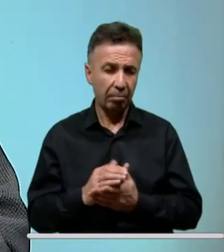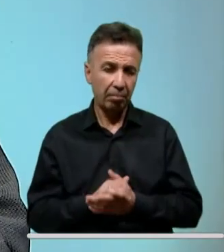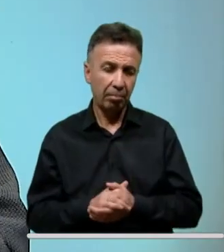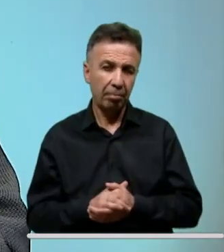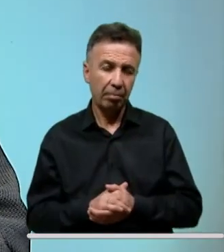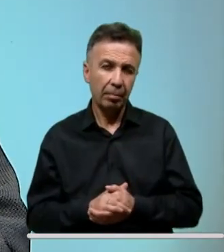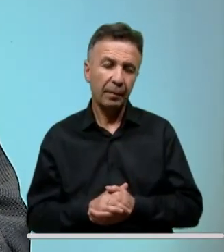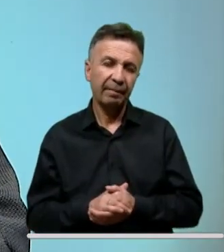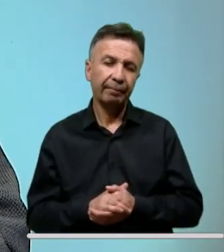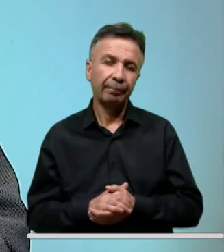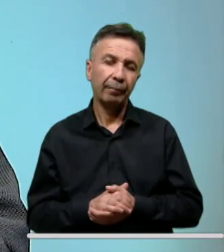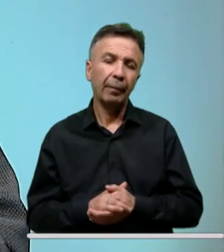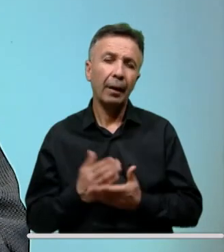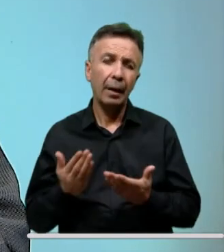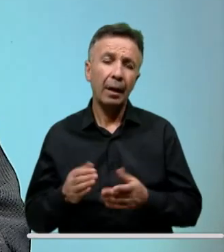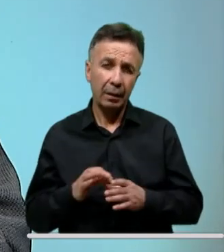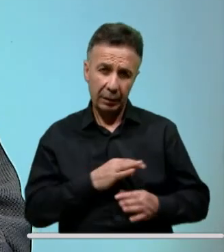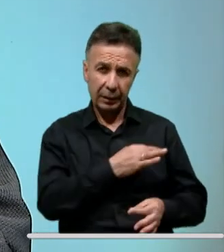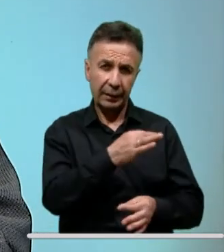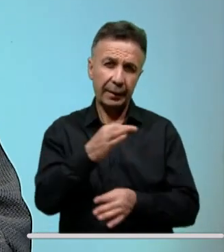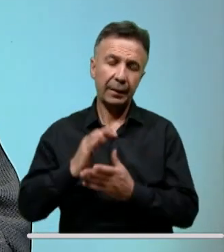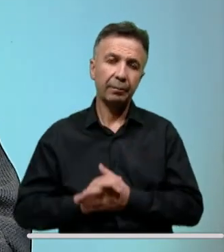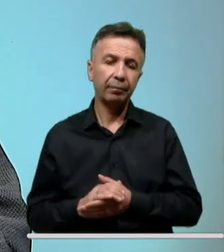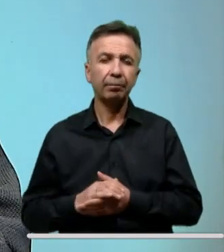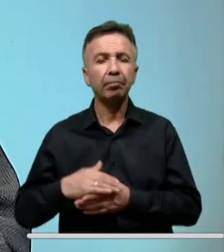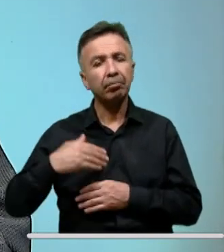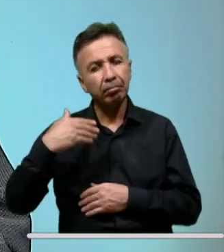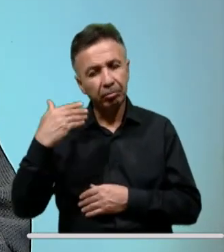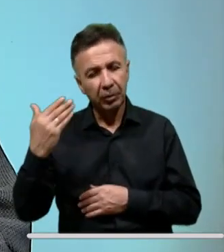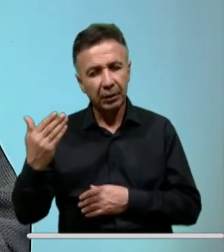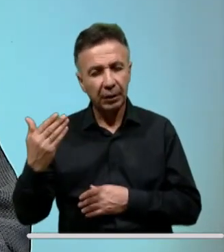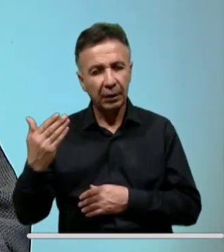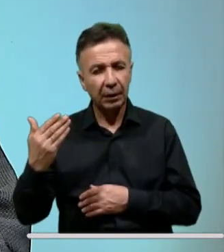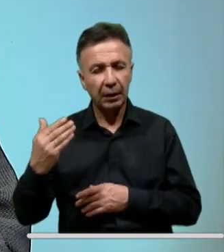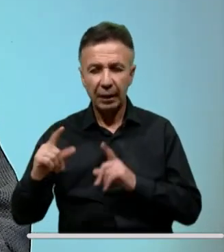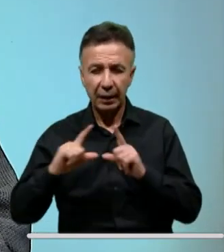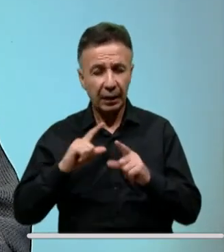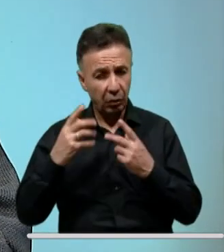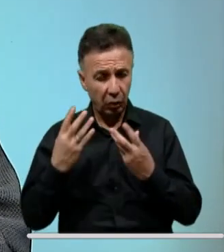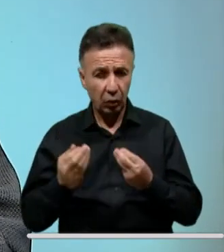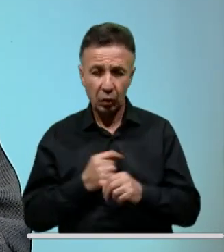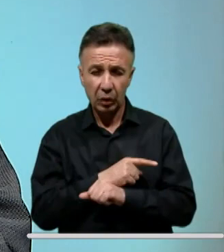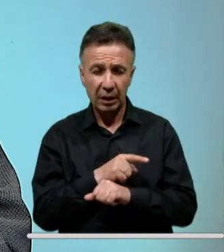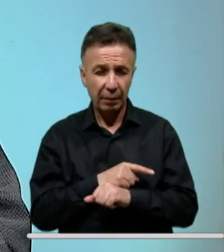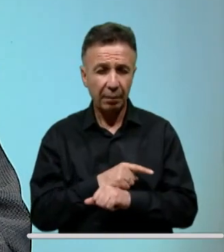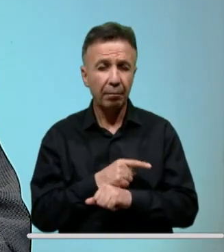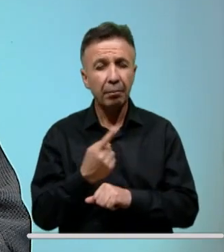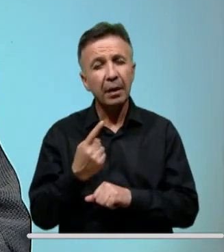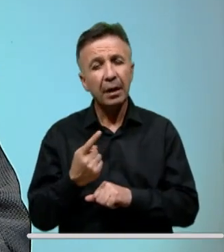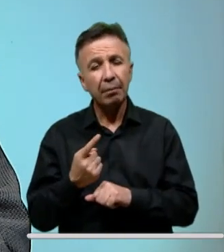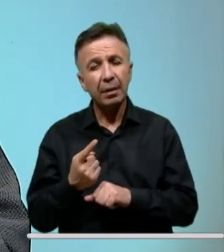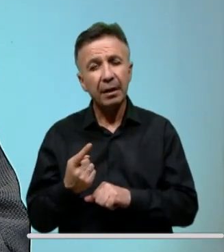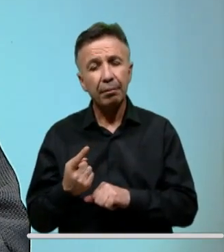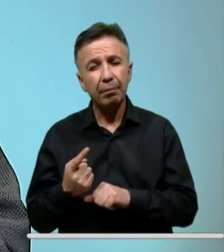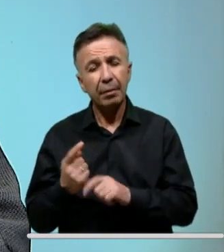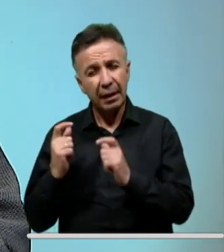Bir yatırım aracıdır. Yani kişilerin ileride ihtiyaç zamanında kullanmak üzere bir kenarda